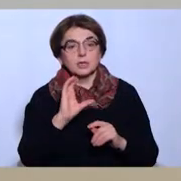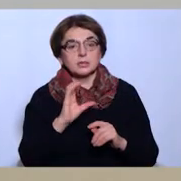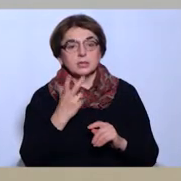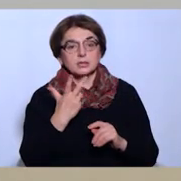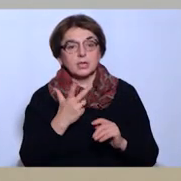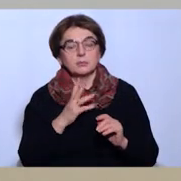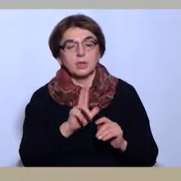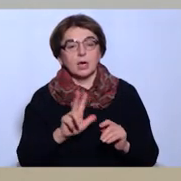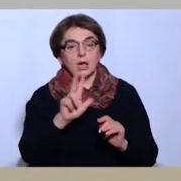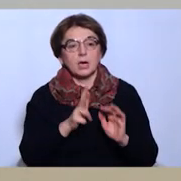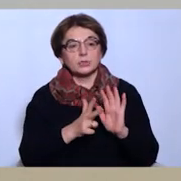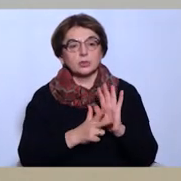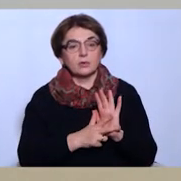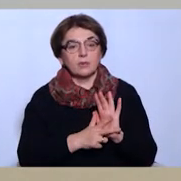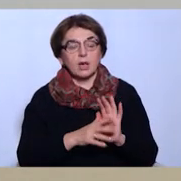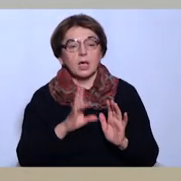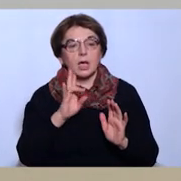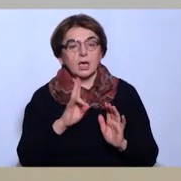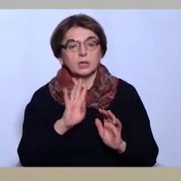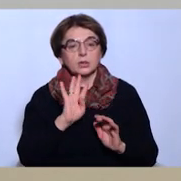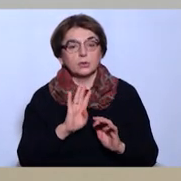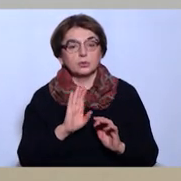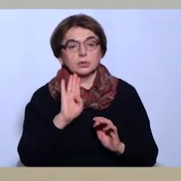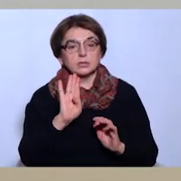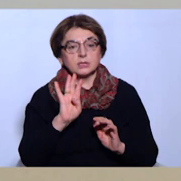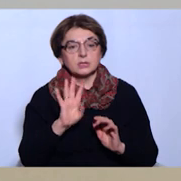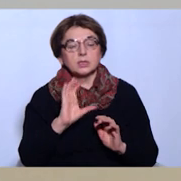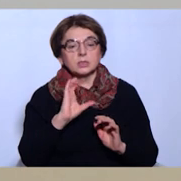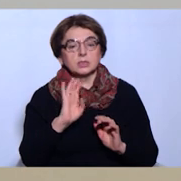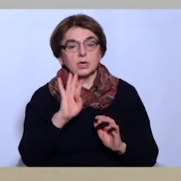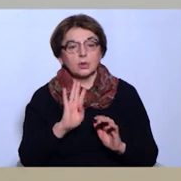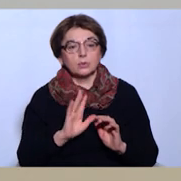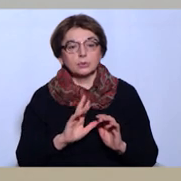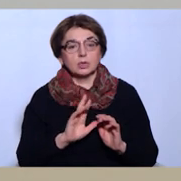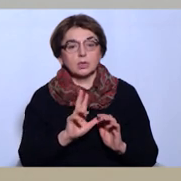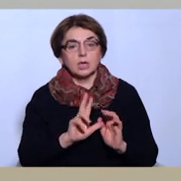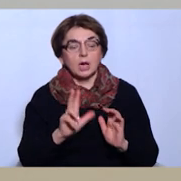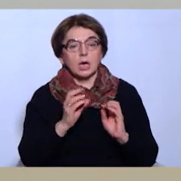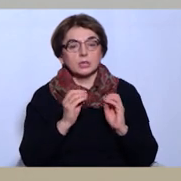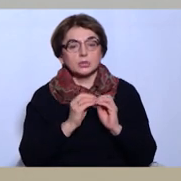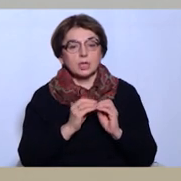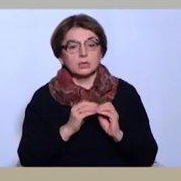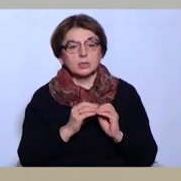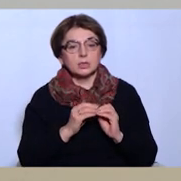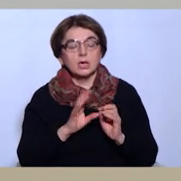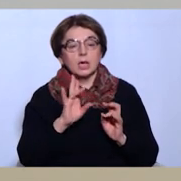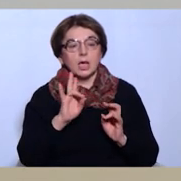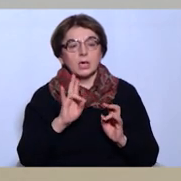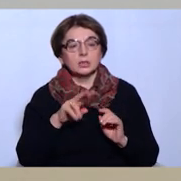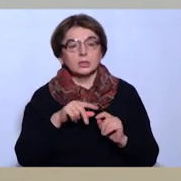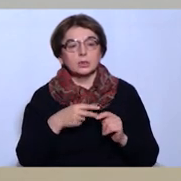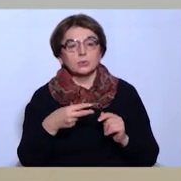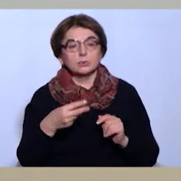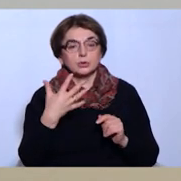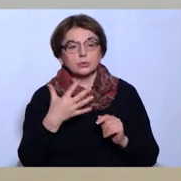C3H8. n 4-ს, C4H10. n უდრის 5-ს,